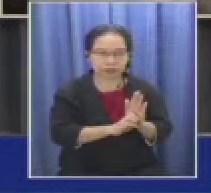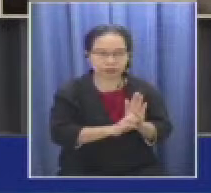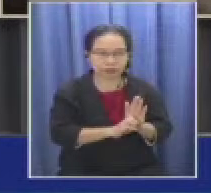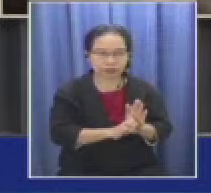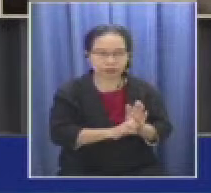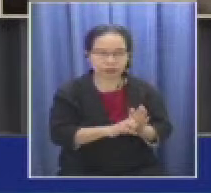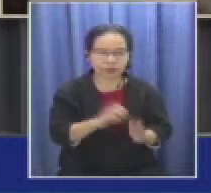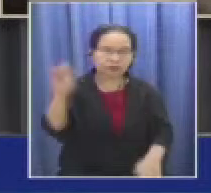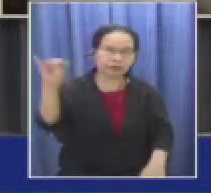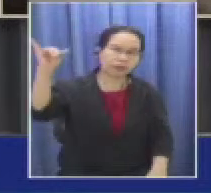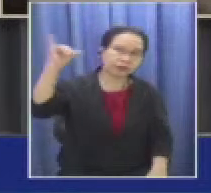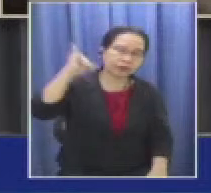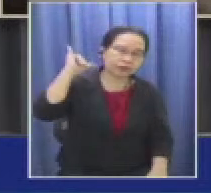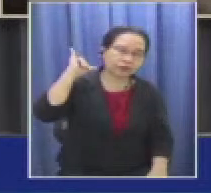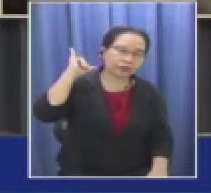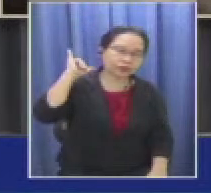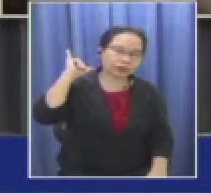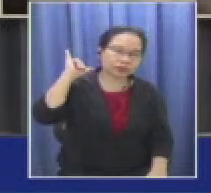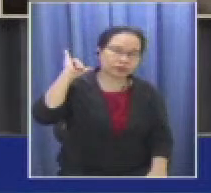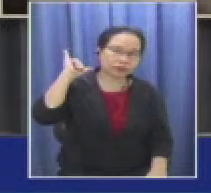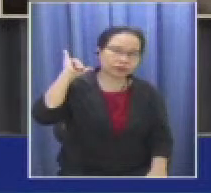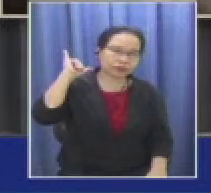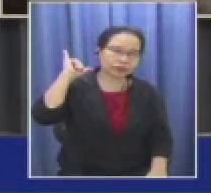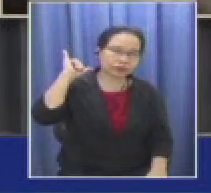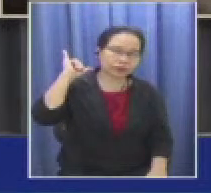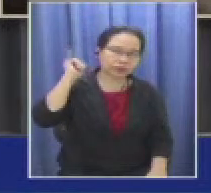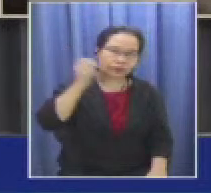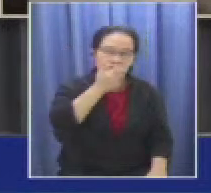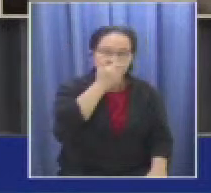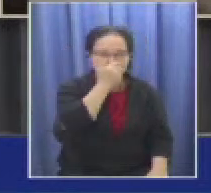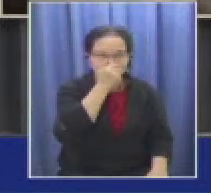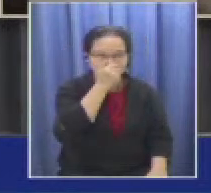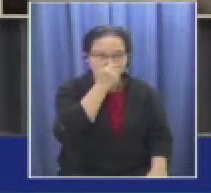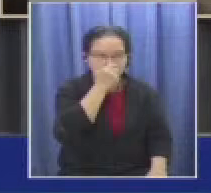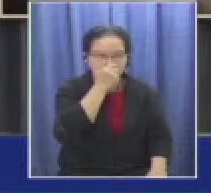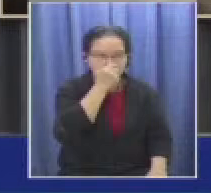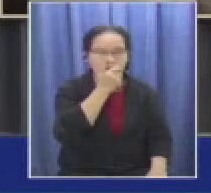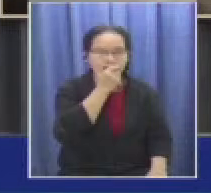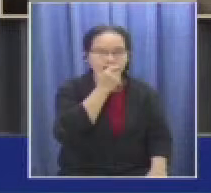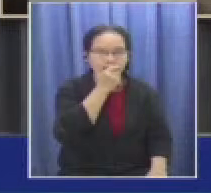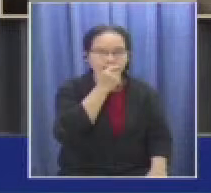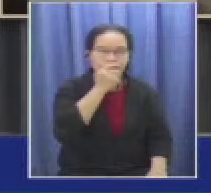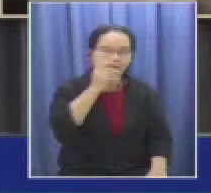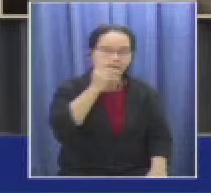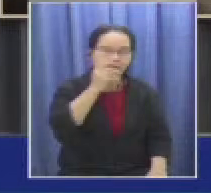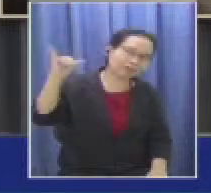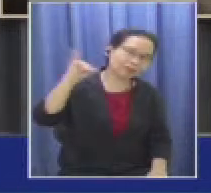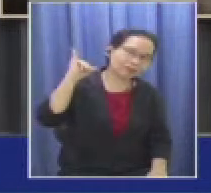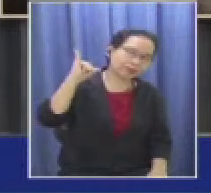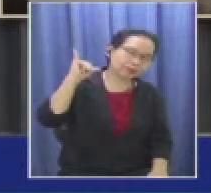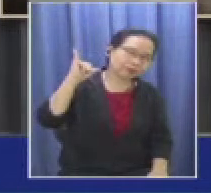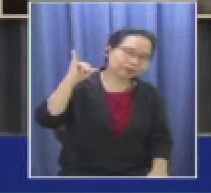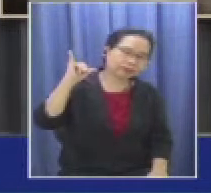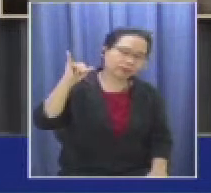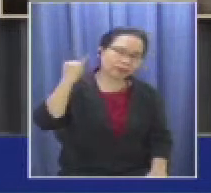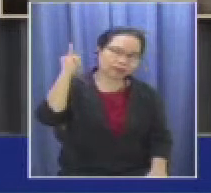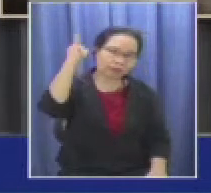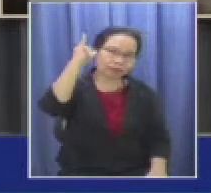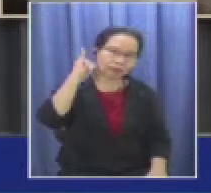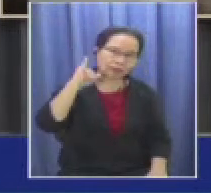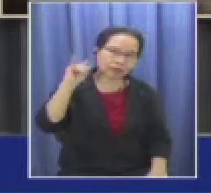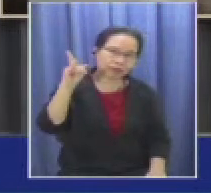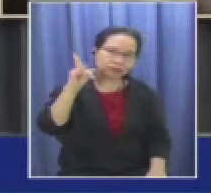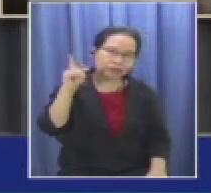mpaebɔ eye nkotosere da sɛdeɛ tie biara adeɛ biara ehia sɛ yɛsere